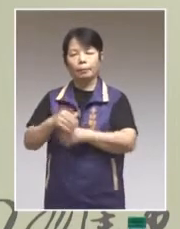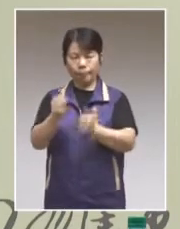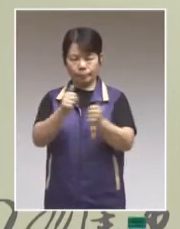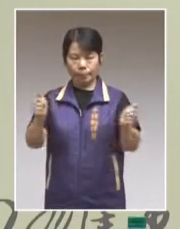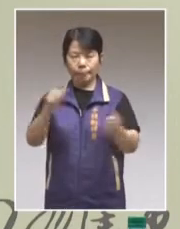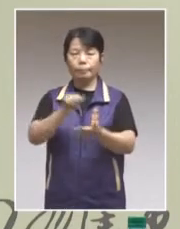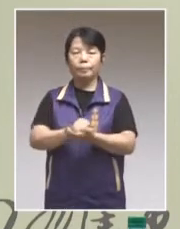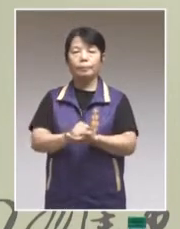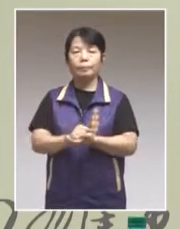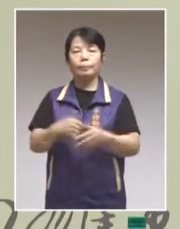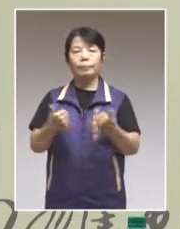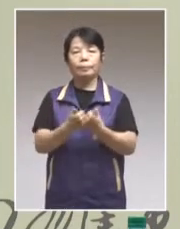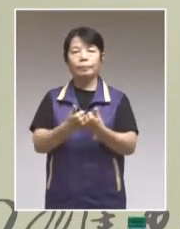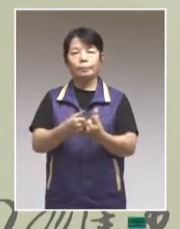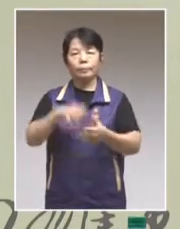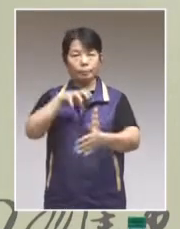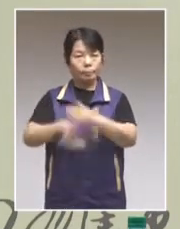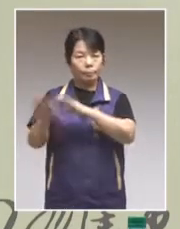容。